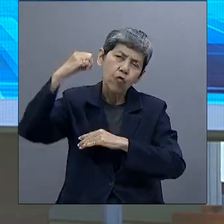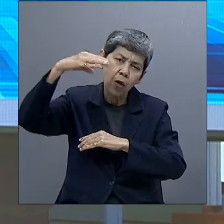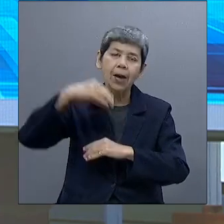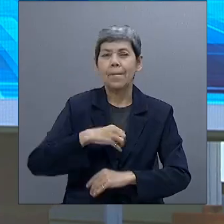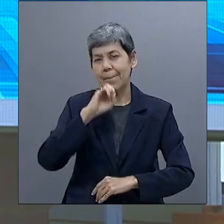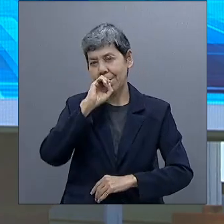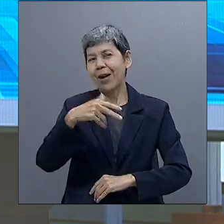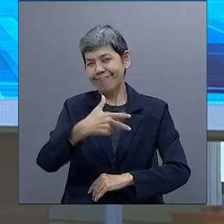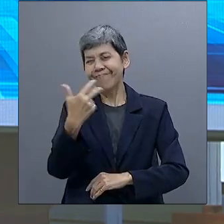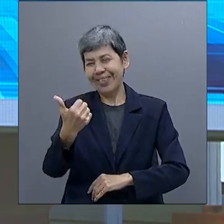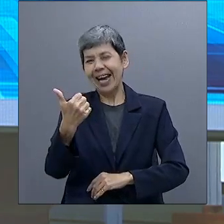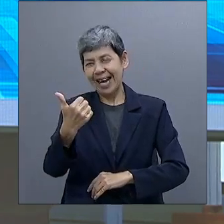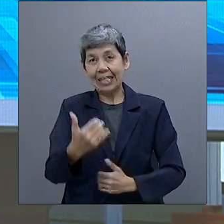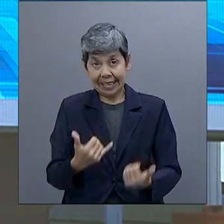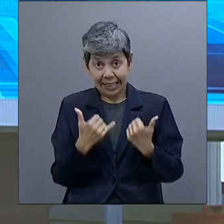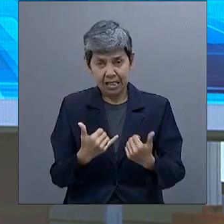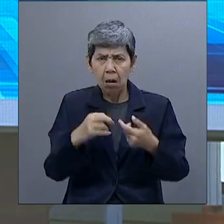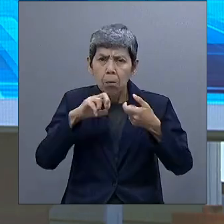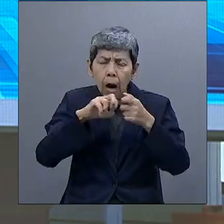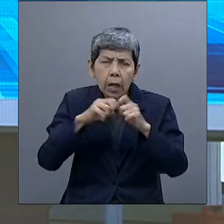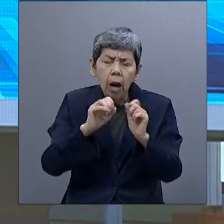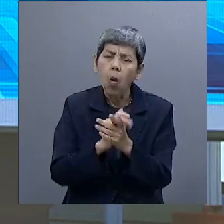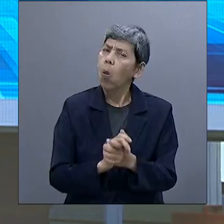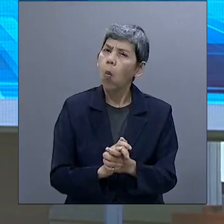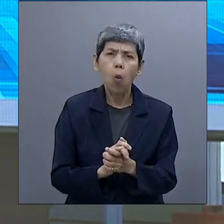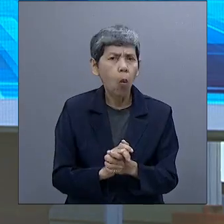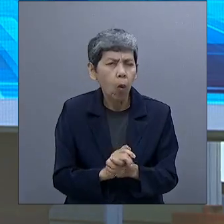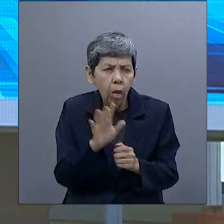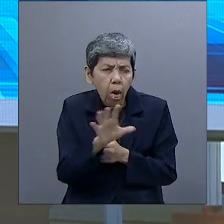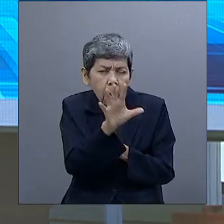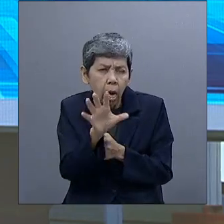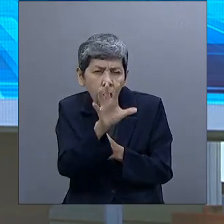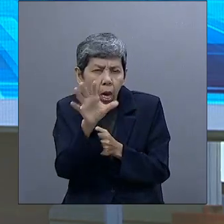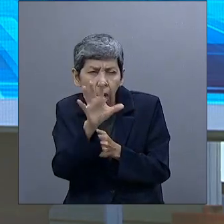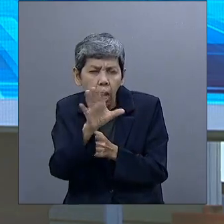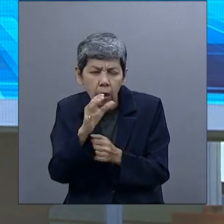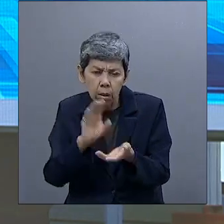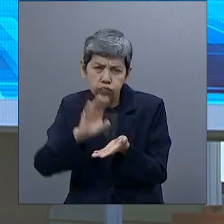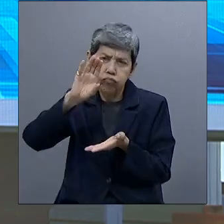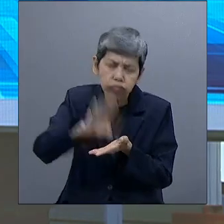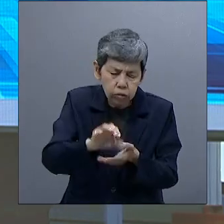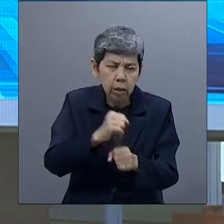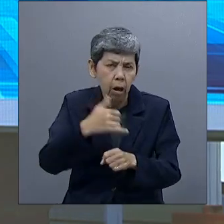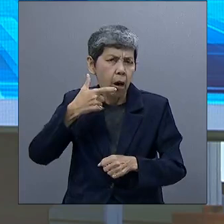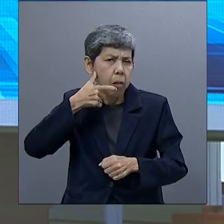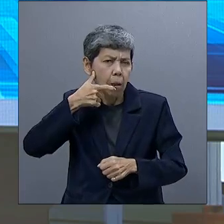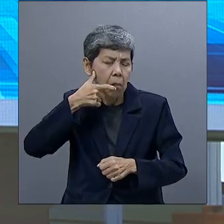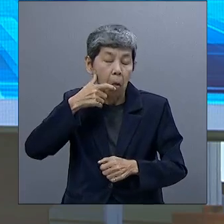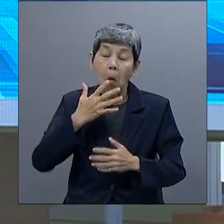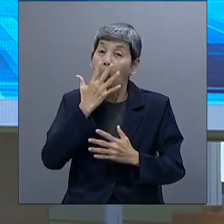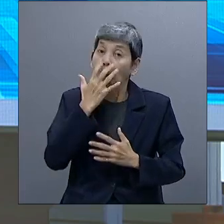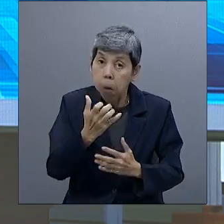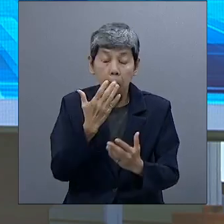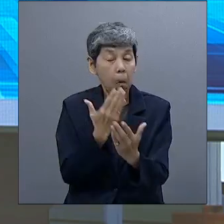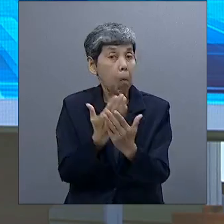เข้ามาได้นะคะหรือตอนนี้ภัยออนไลน์มาหลากหลายรูปแบบค่ะหลอกให้รักชักชวนลงทุนซึ่งตอนนี้นะคะมูลค่าความเสียห